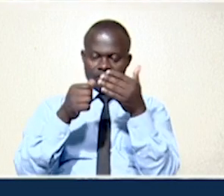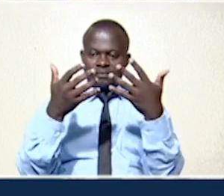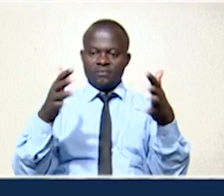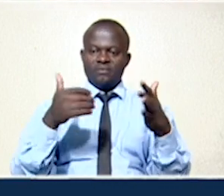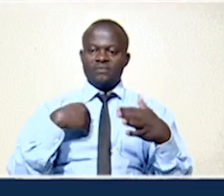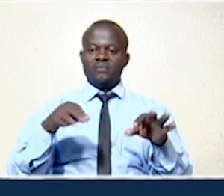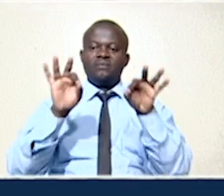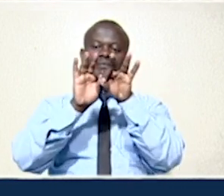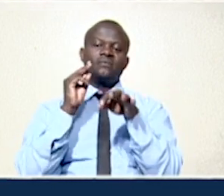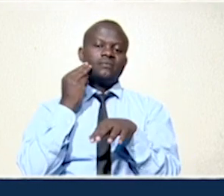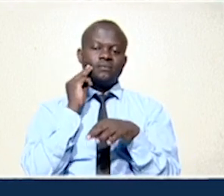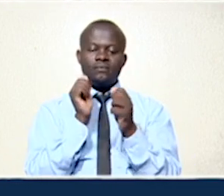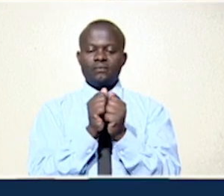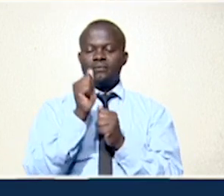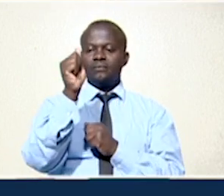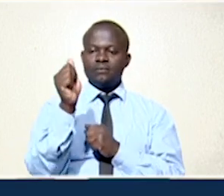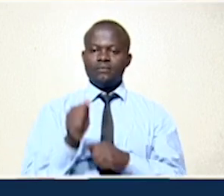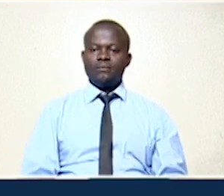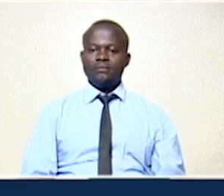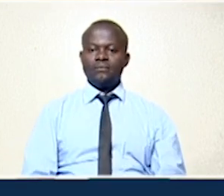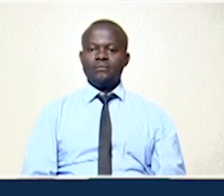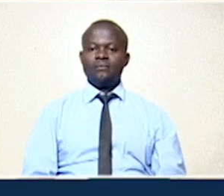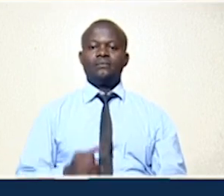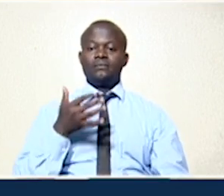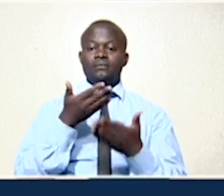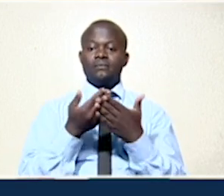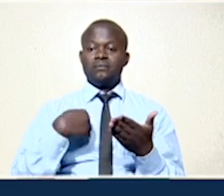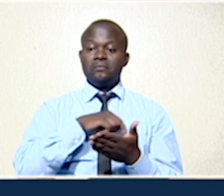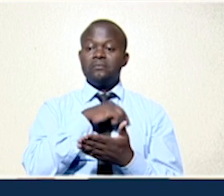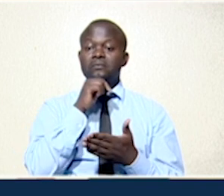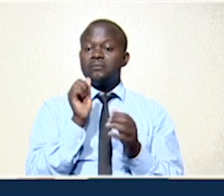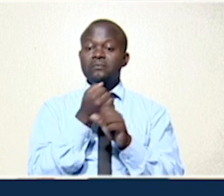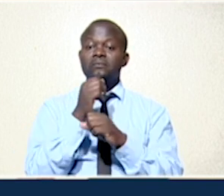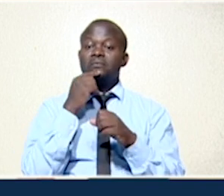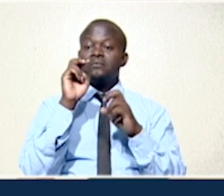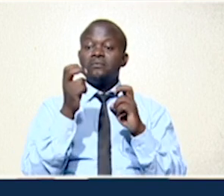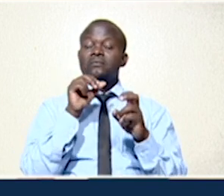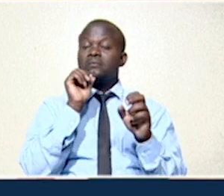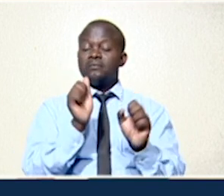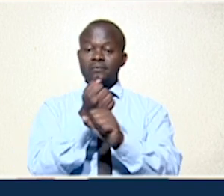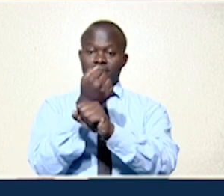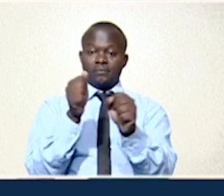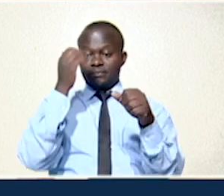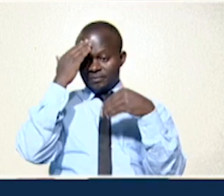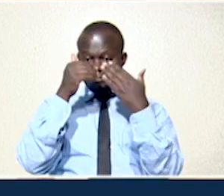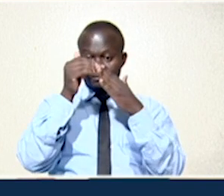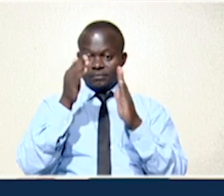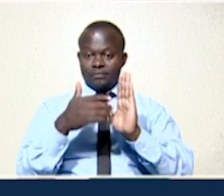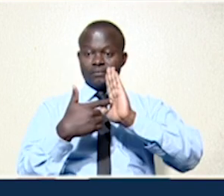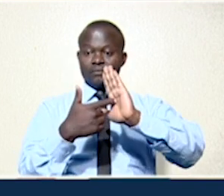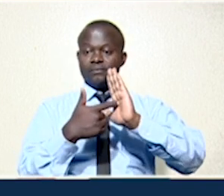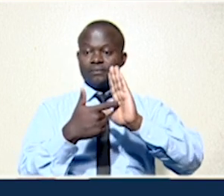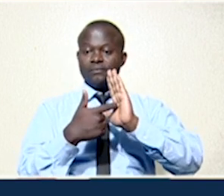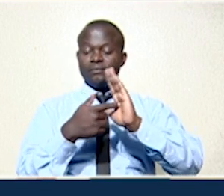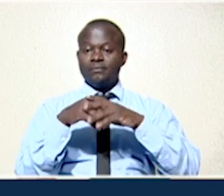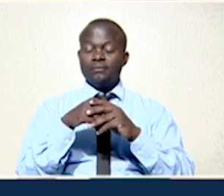ifite agaciro ka miliyoni 15. Kugeza ubu ngubu ntabwo twavuga yuko bishoboka yuko bitashoboka, kuko uwabigaragaje